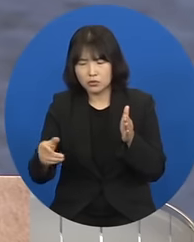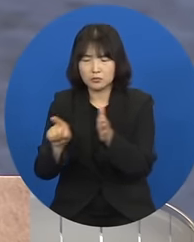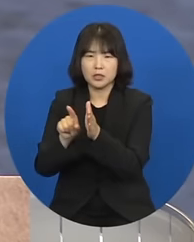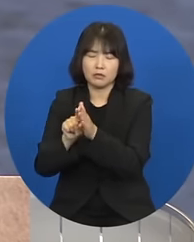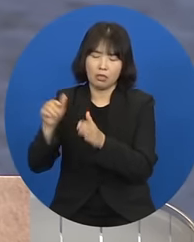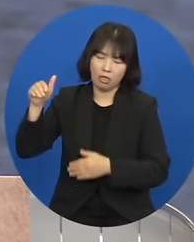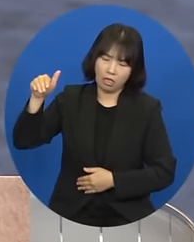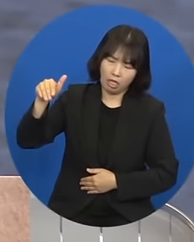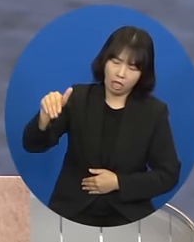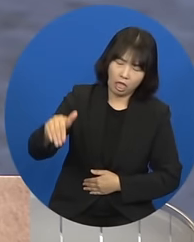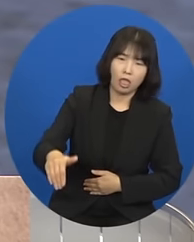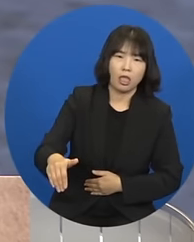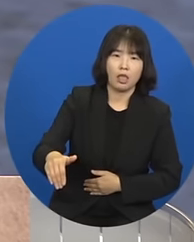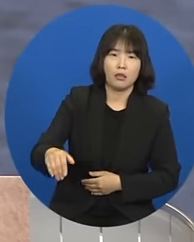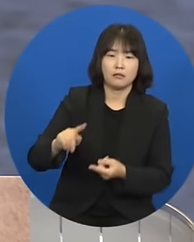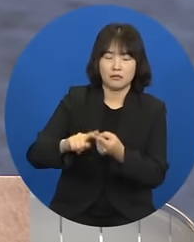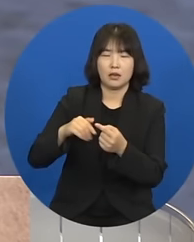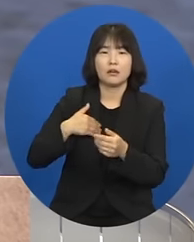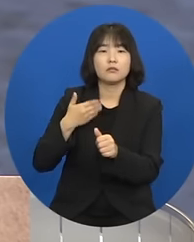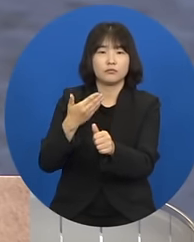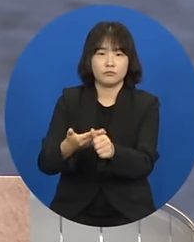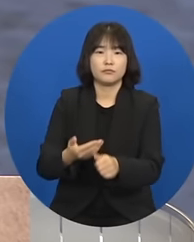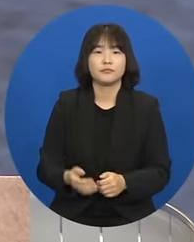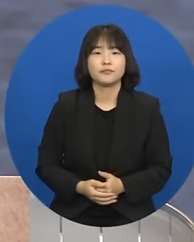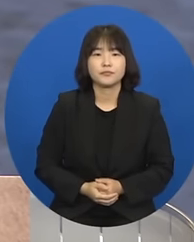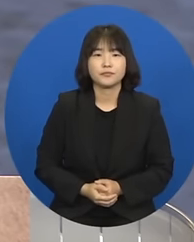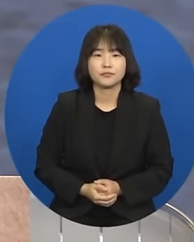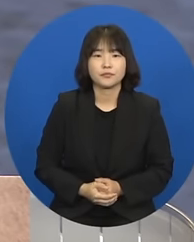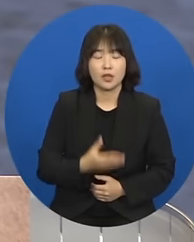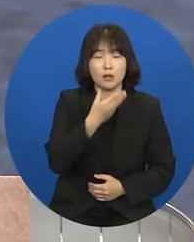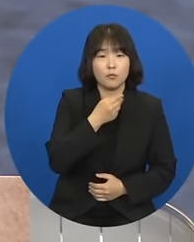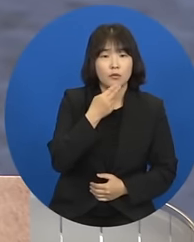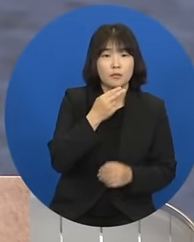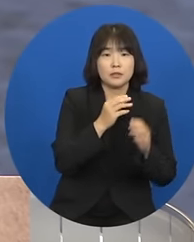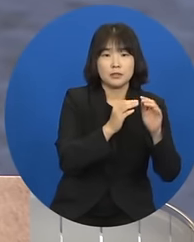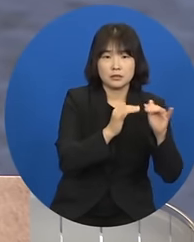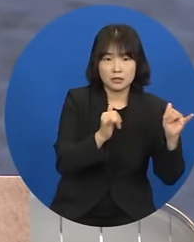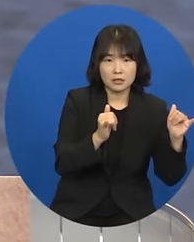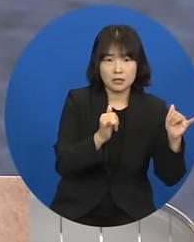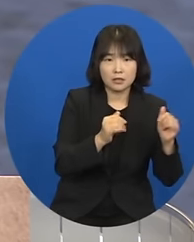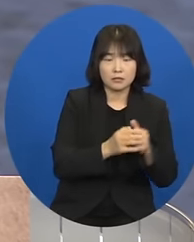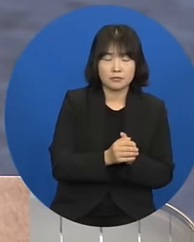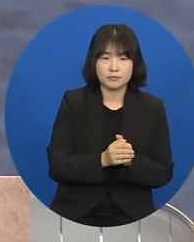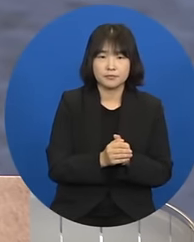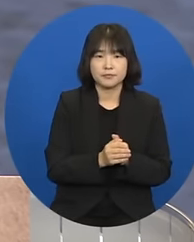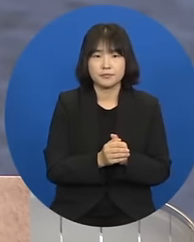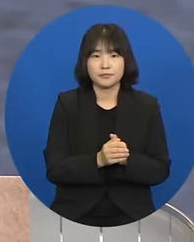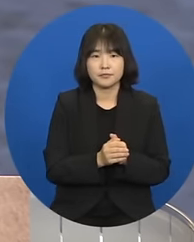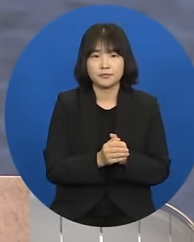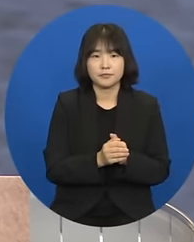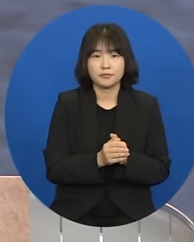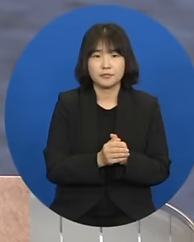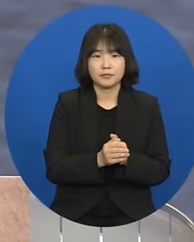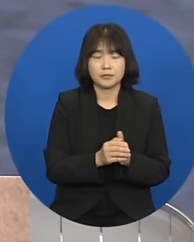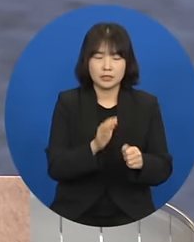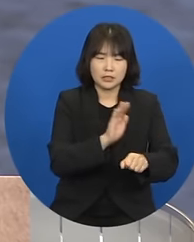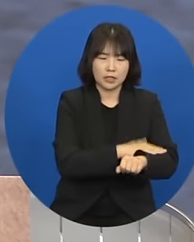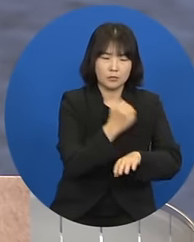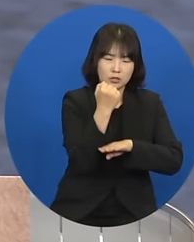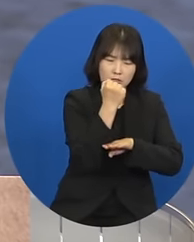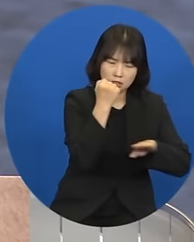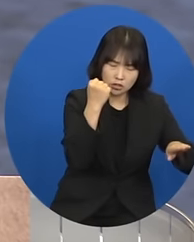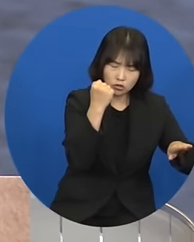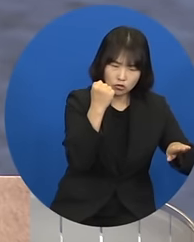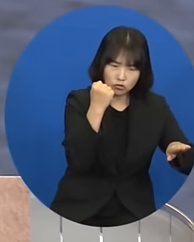것임을 경고하고 있어요. 그러니까 복이 없는 사람은 출발점, 잘못된 기준점과